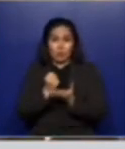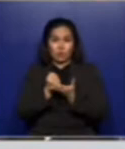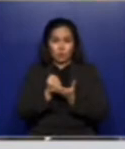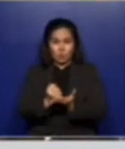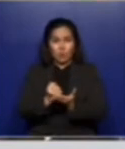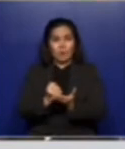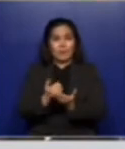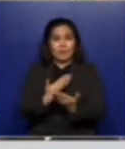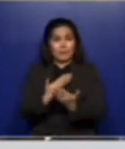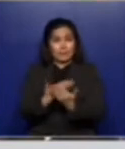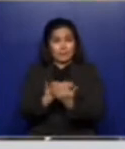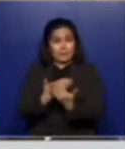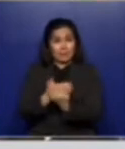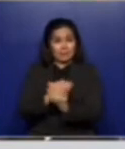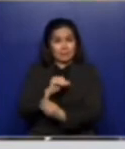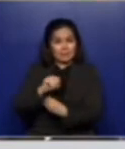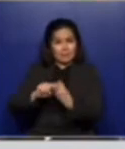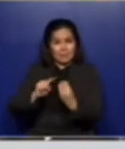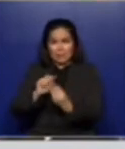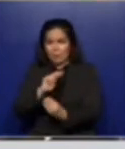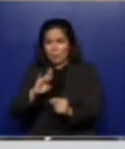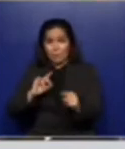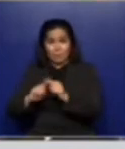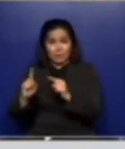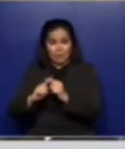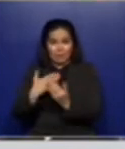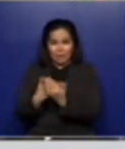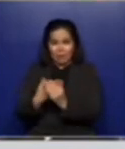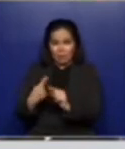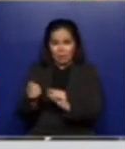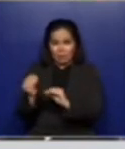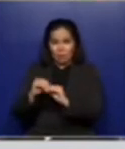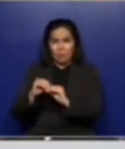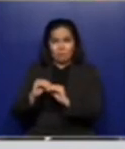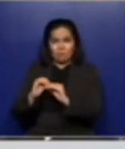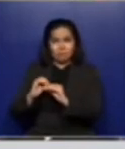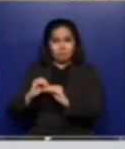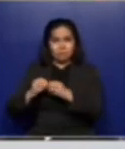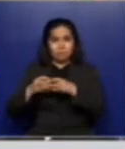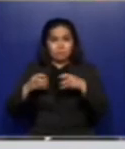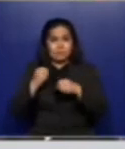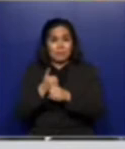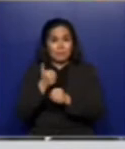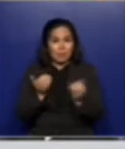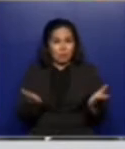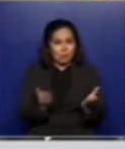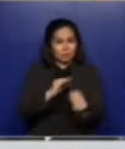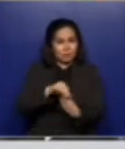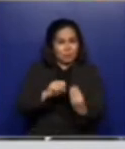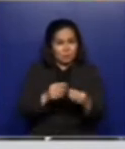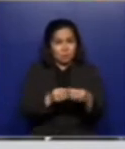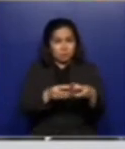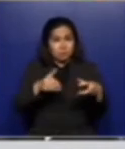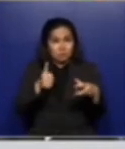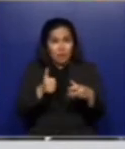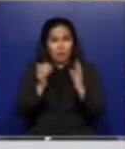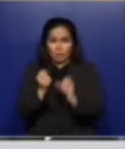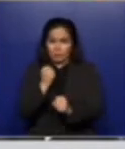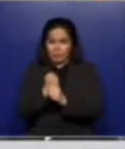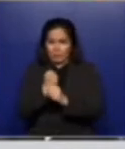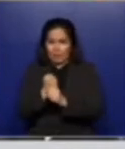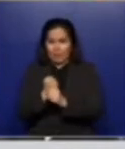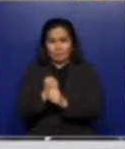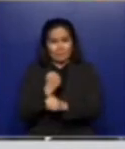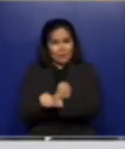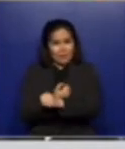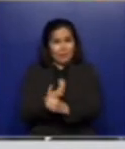งินในตลาดมันสามารถกระตุ้นตลาดได้กระตุ้นเศรษฐกิจได้เกิดการจ้างงานต่อ